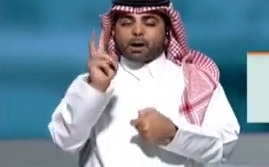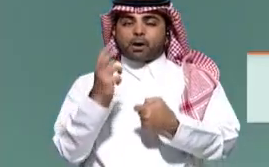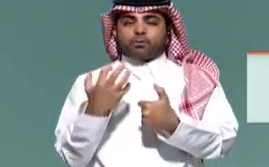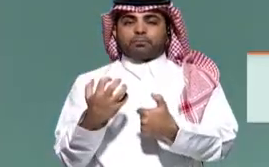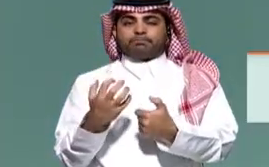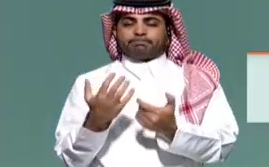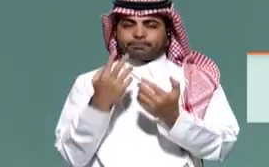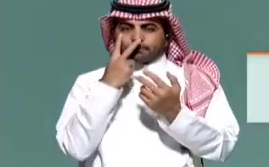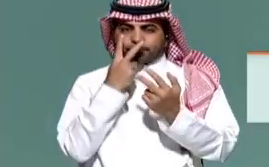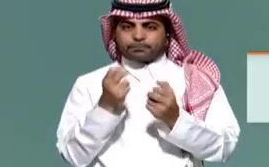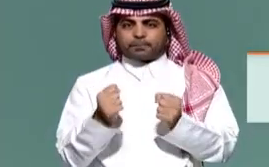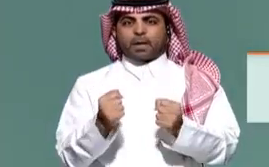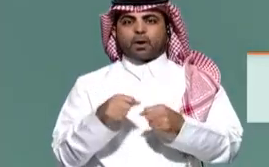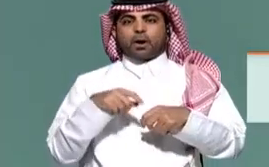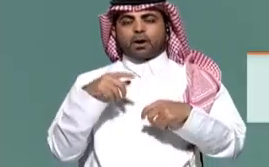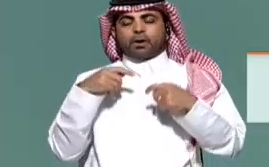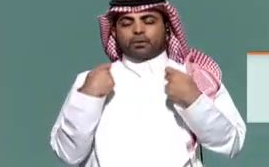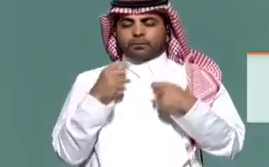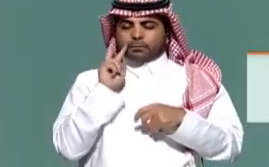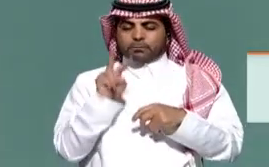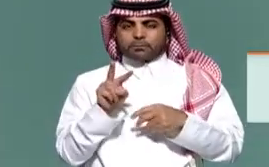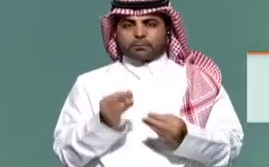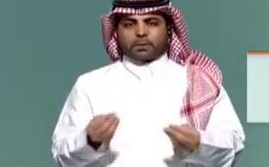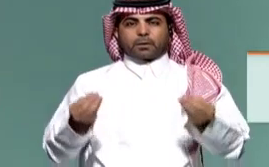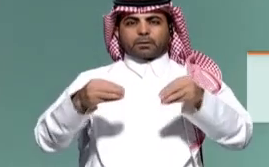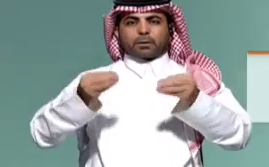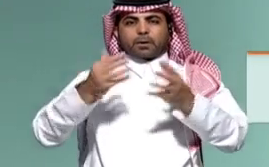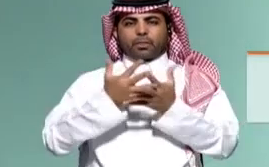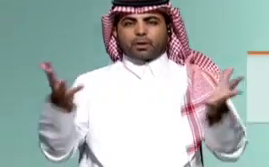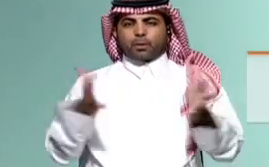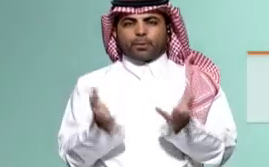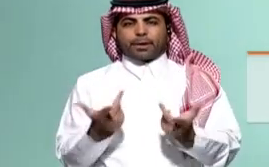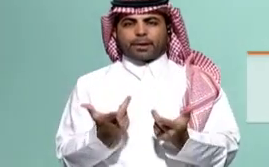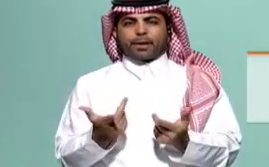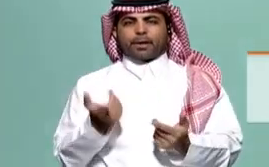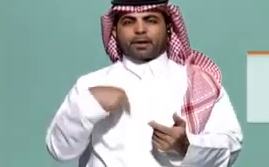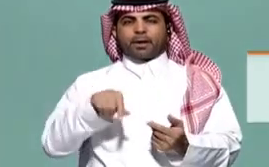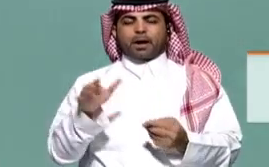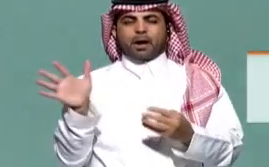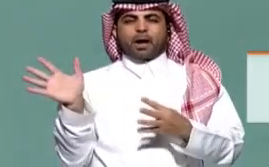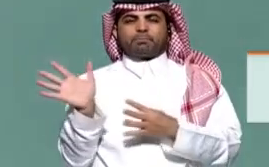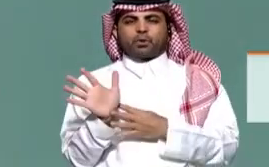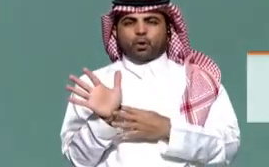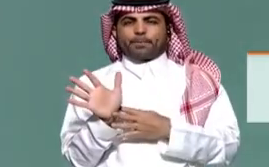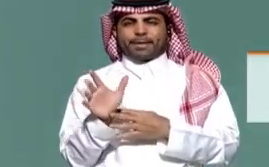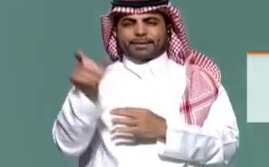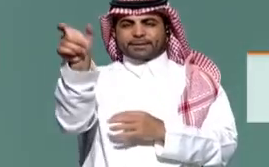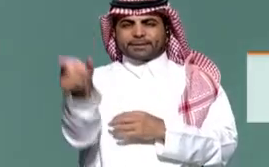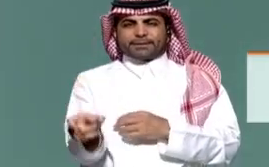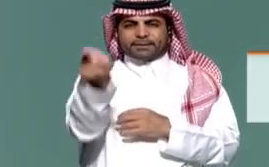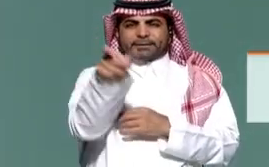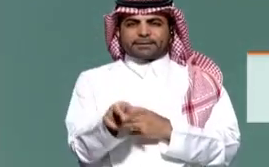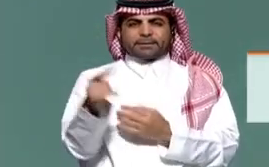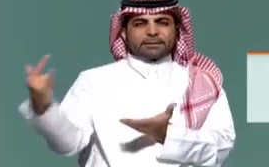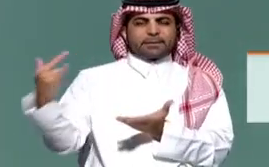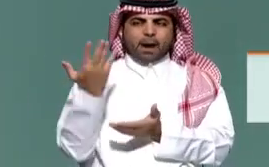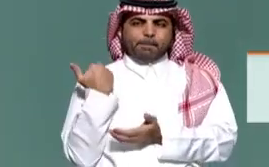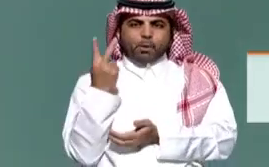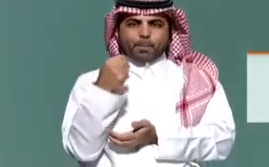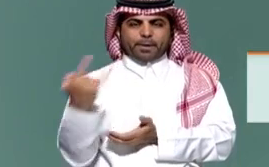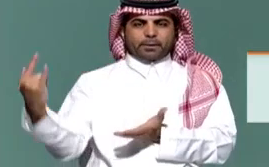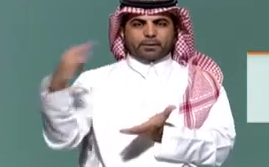كوفيد-19، وقالت الوزارة إن العدد الأكبر من تلك الحالات الجديدة هو 45 حالة قادمة قبل